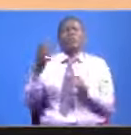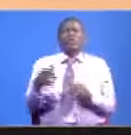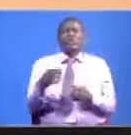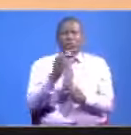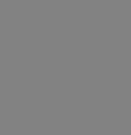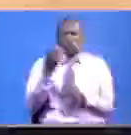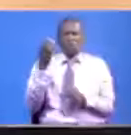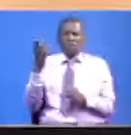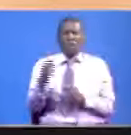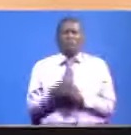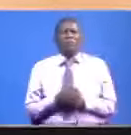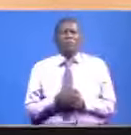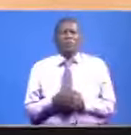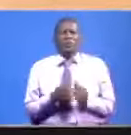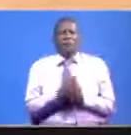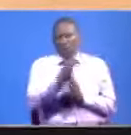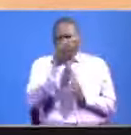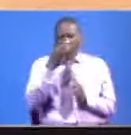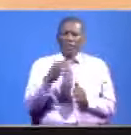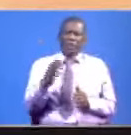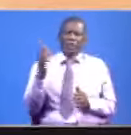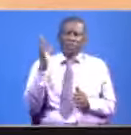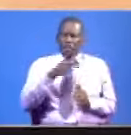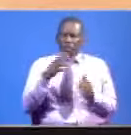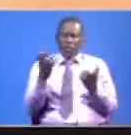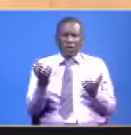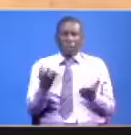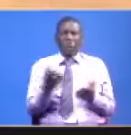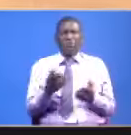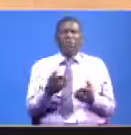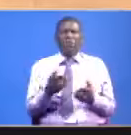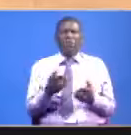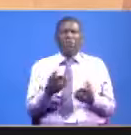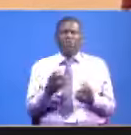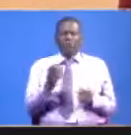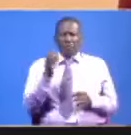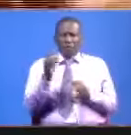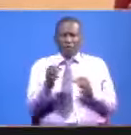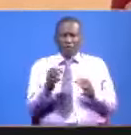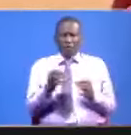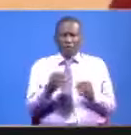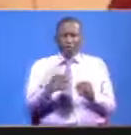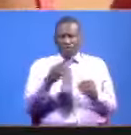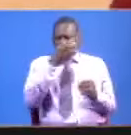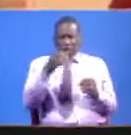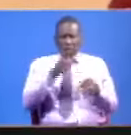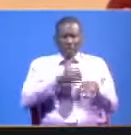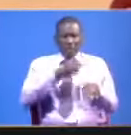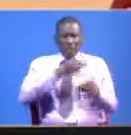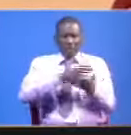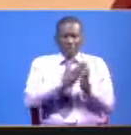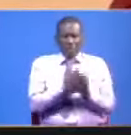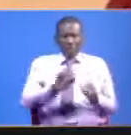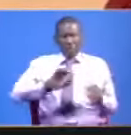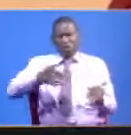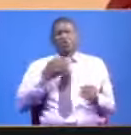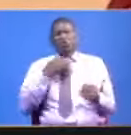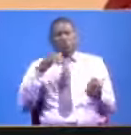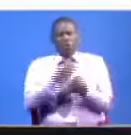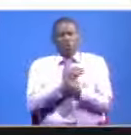huko. Na Nyeri ni kuisha inaisha. Ukitelemka Nyeri wakati inakuwa seated anataka kuharibu. Hakuna